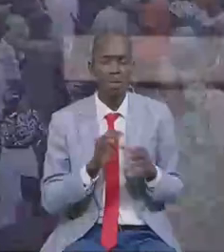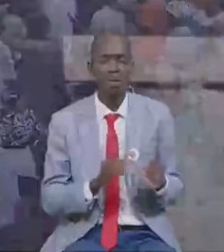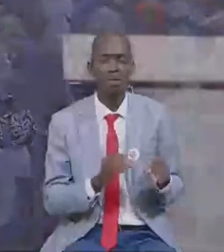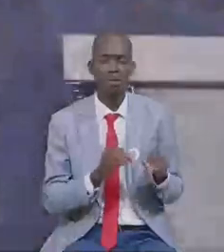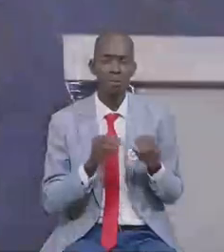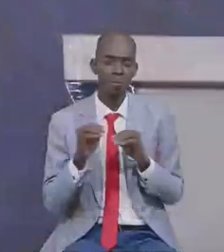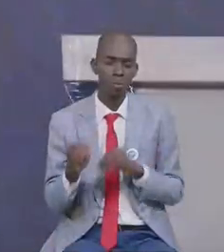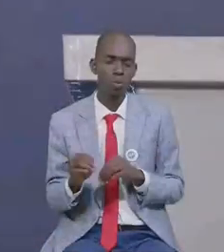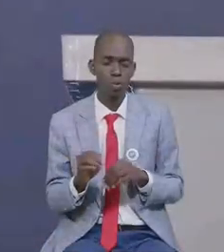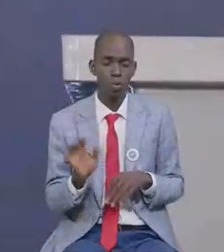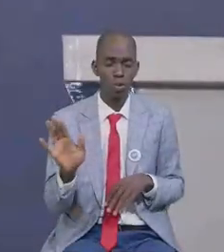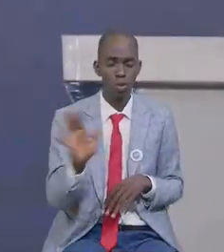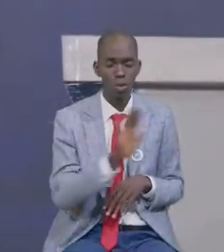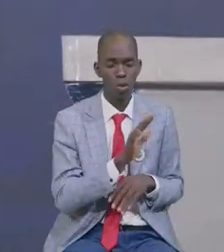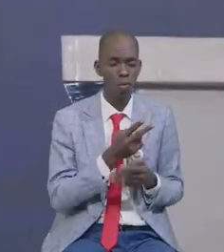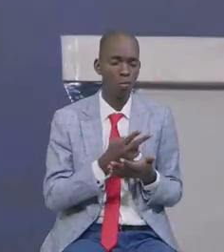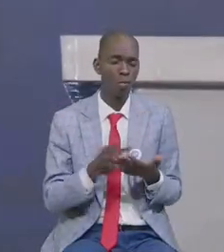Mets leur échec derrière eux.